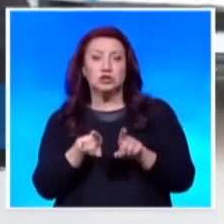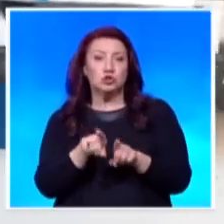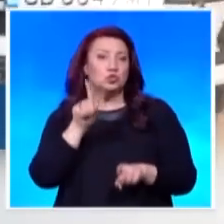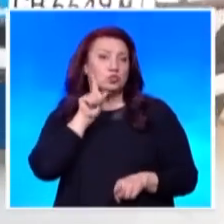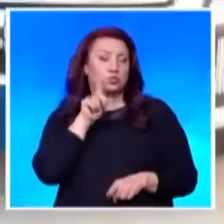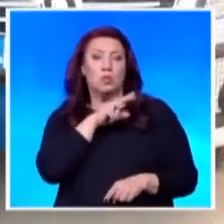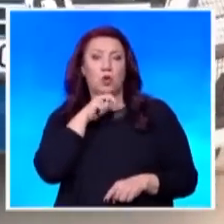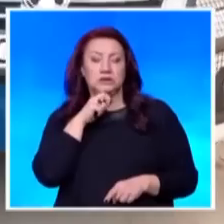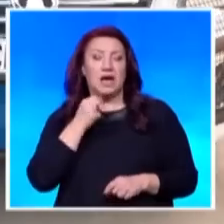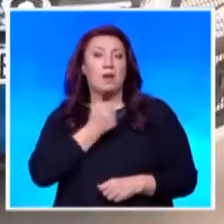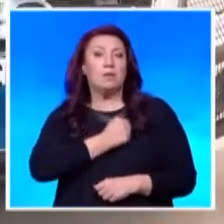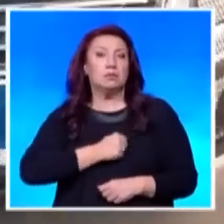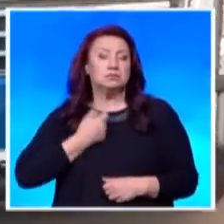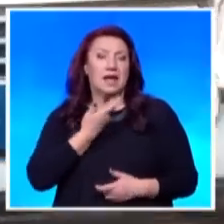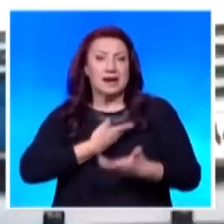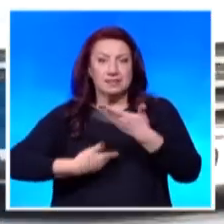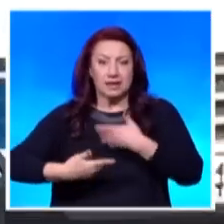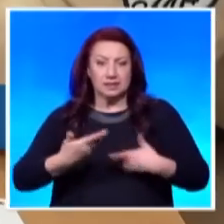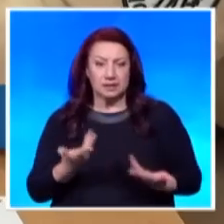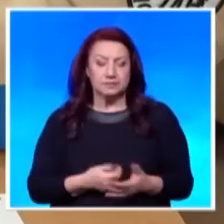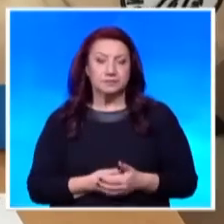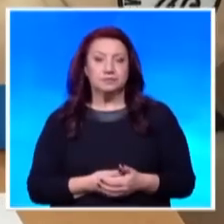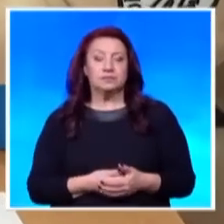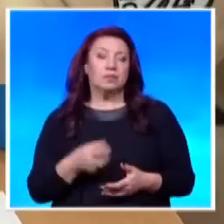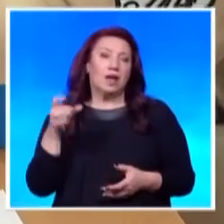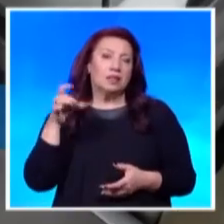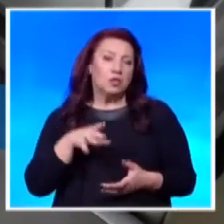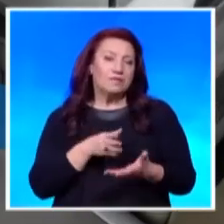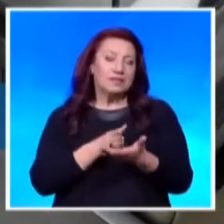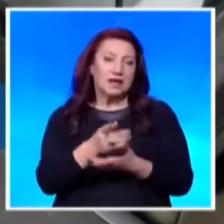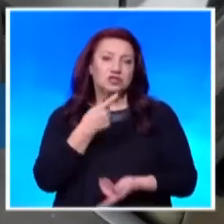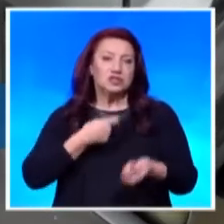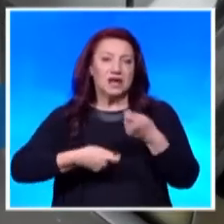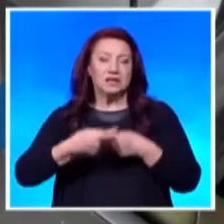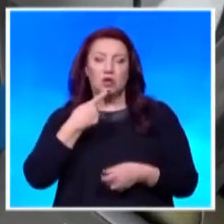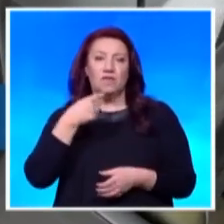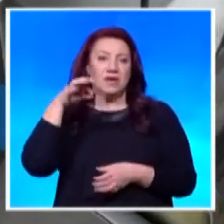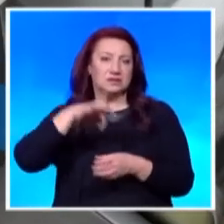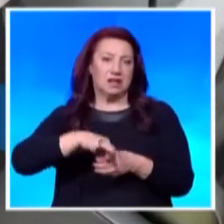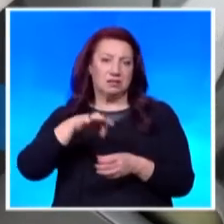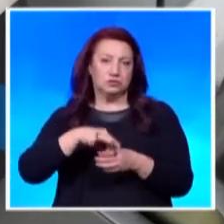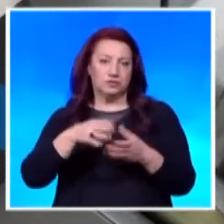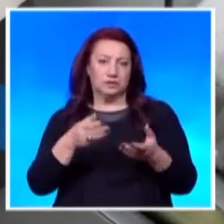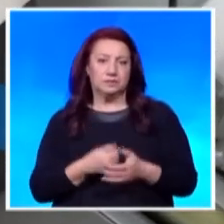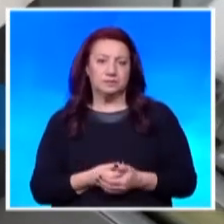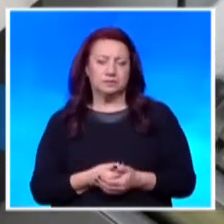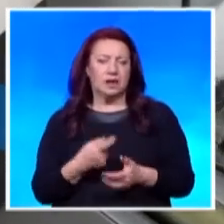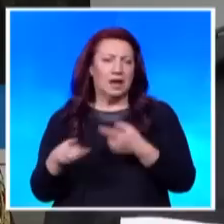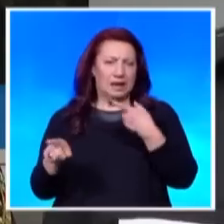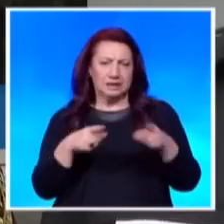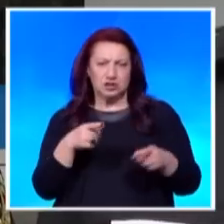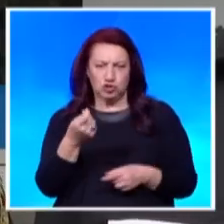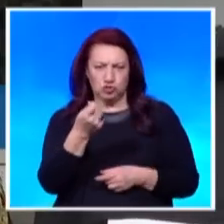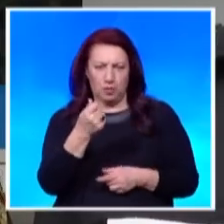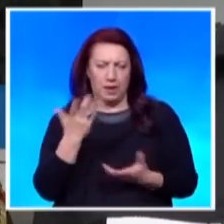Нови схеми за търговия с вод и повече пари за един глас на предстоящите избори отчитат от МВР. Различни са сумите,